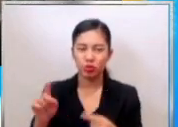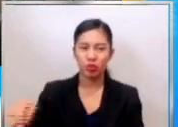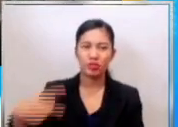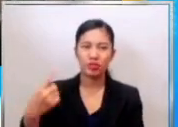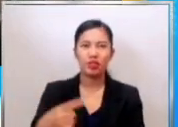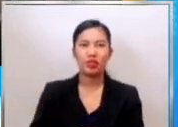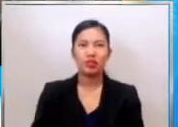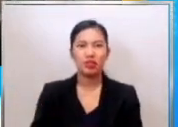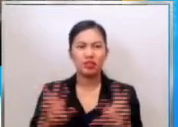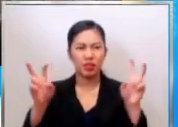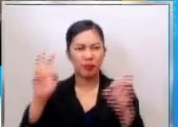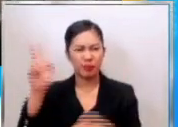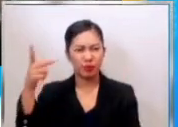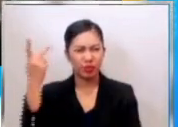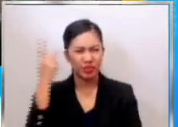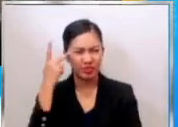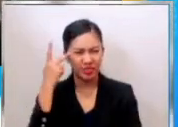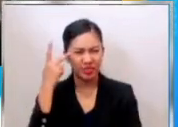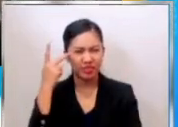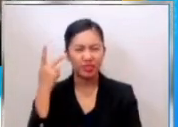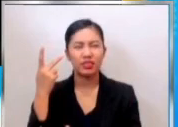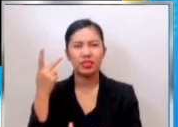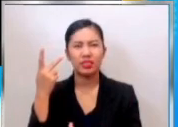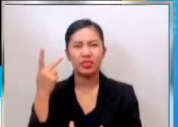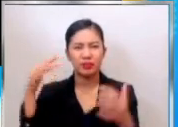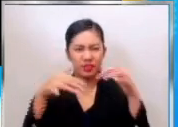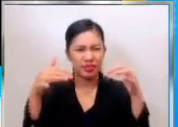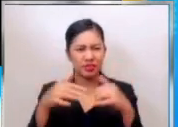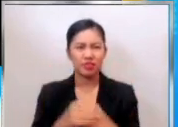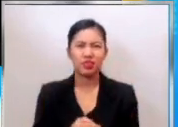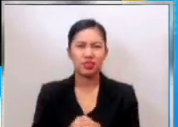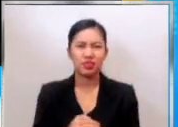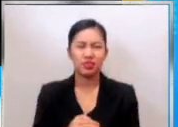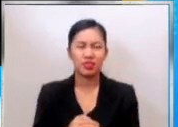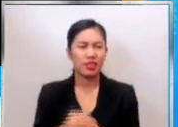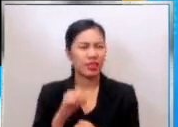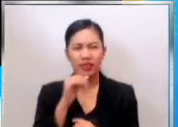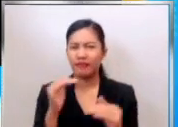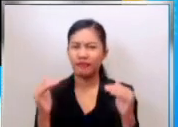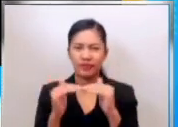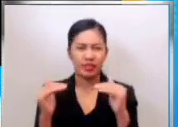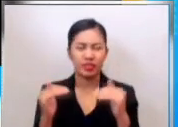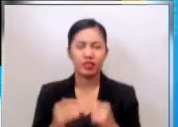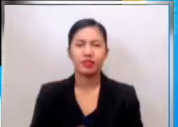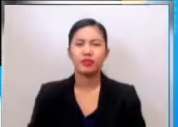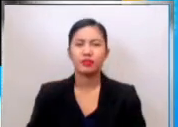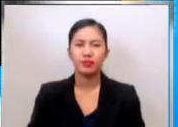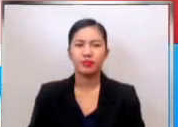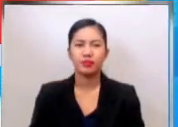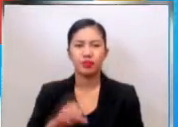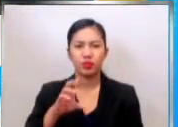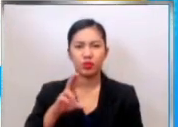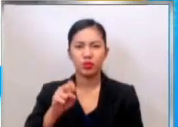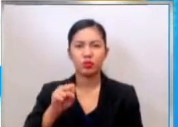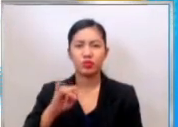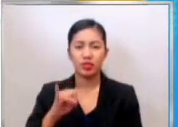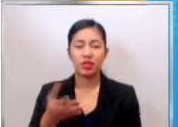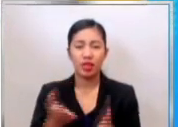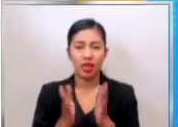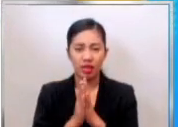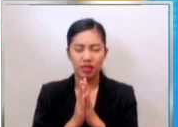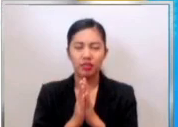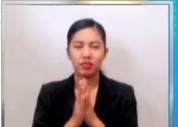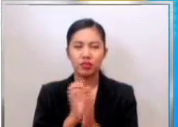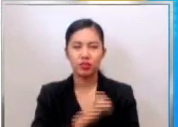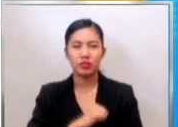hearing? Hindi naman fair yun. Humingi naman ang paumanhin si Cusi sa mga senador. Sa isang pahayag,